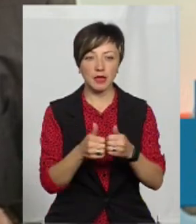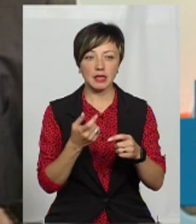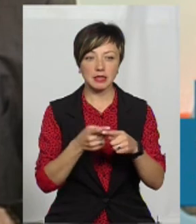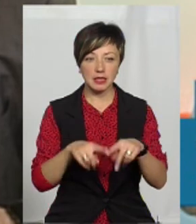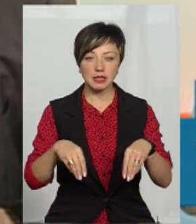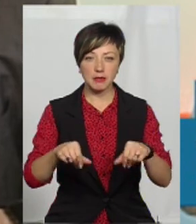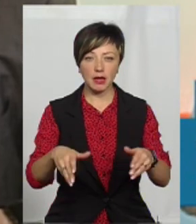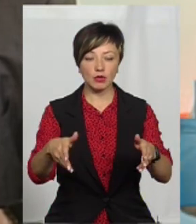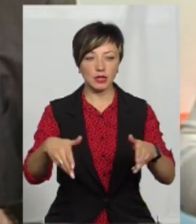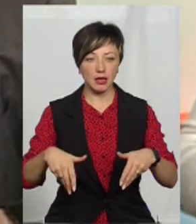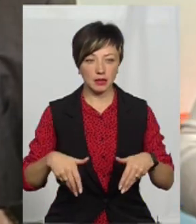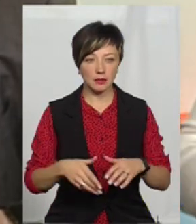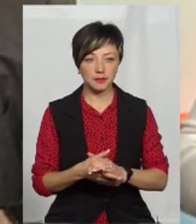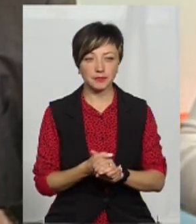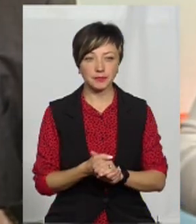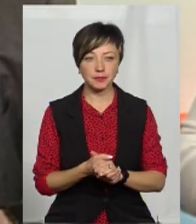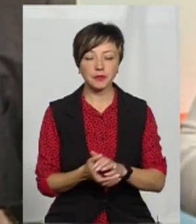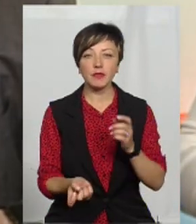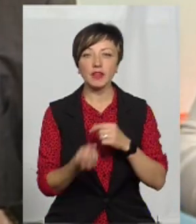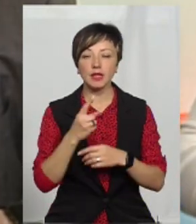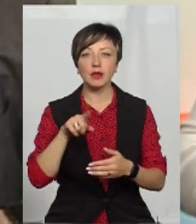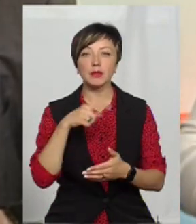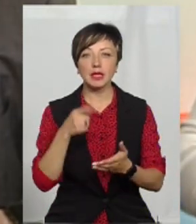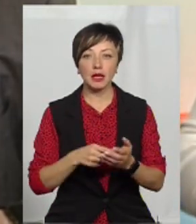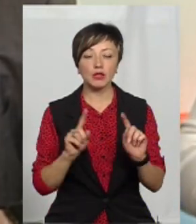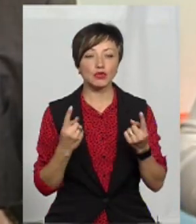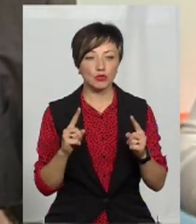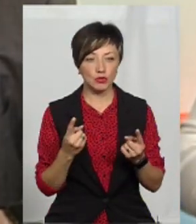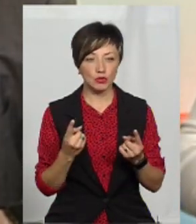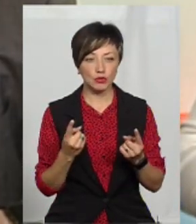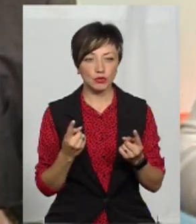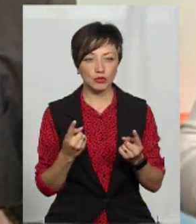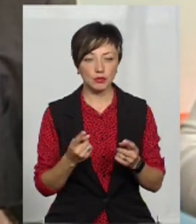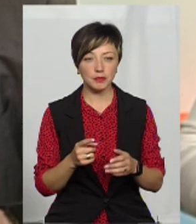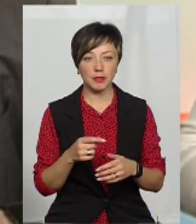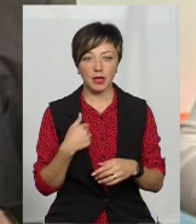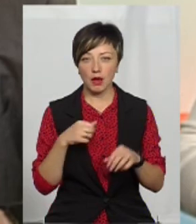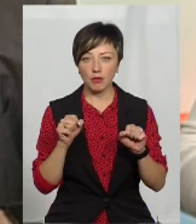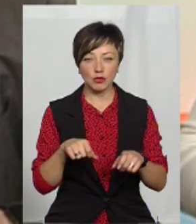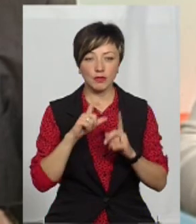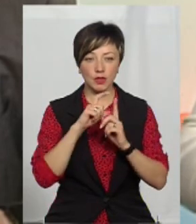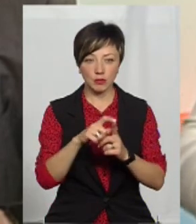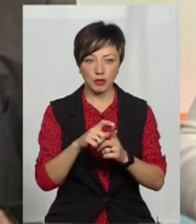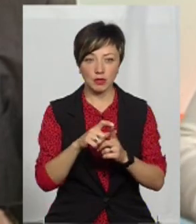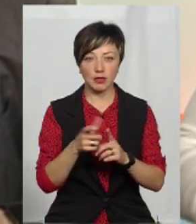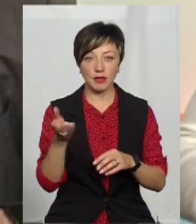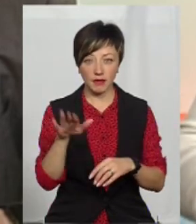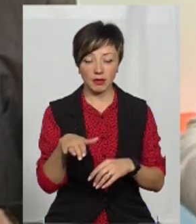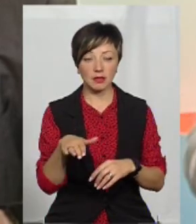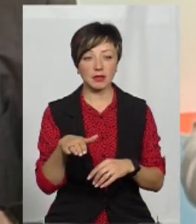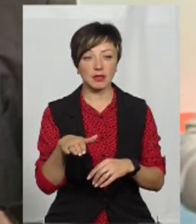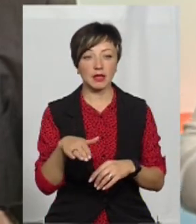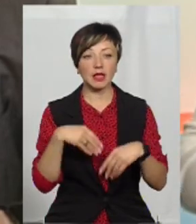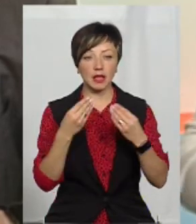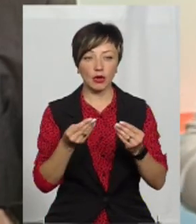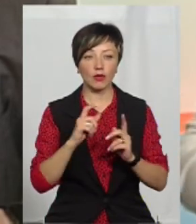цієї земельної ділянки. Виникає питання, чому? Я вам можу дати відповідь. Давайте.